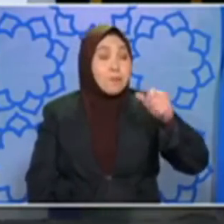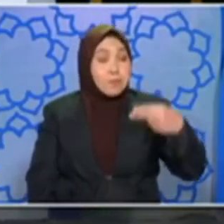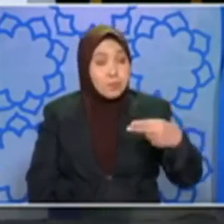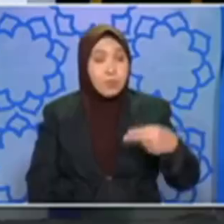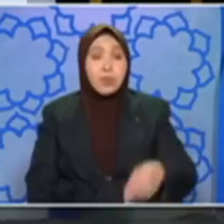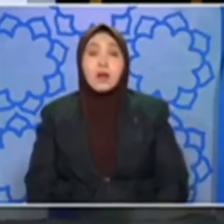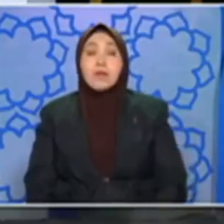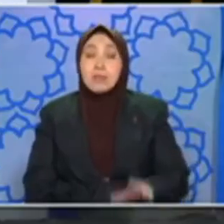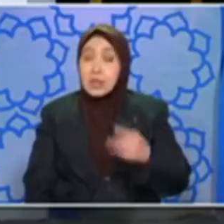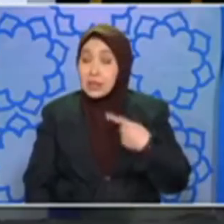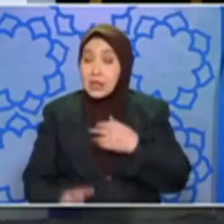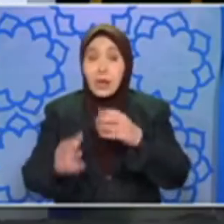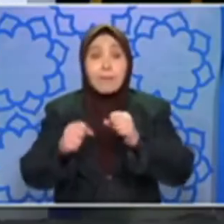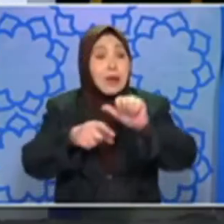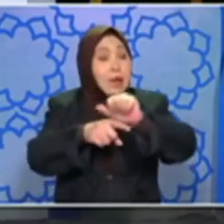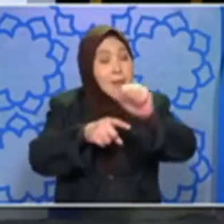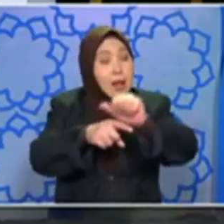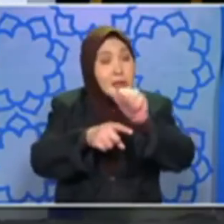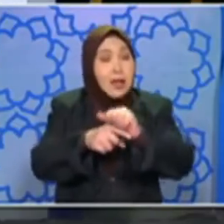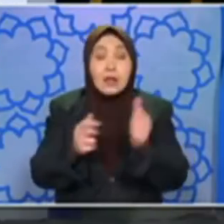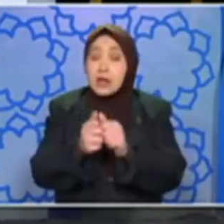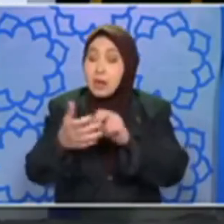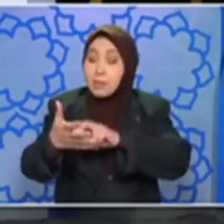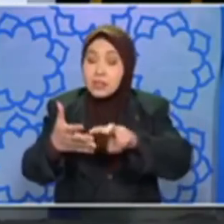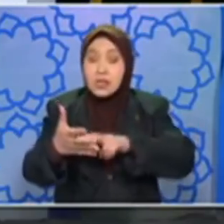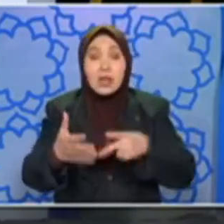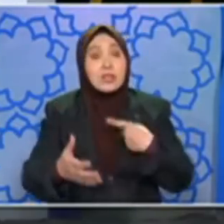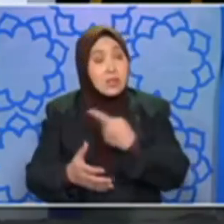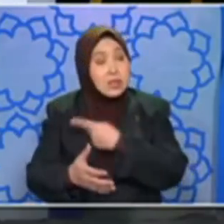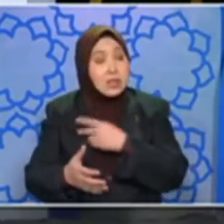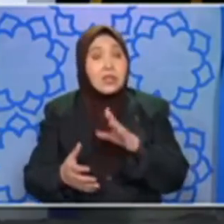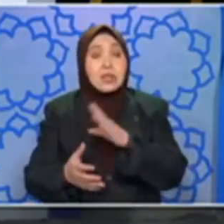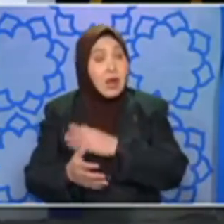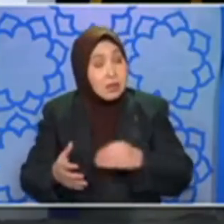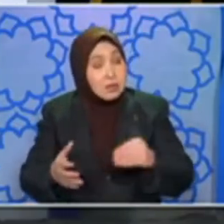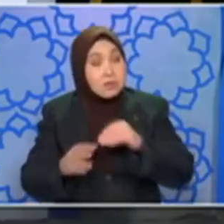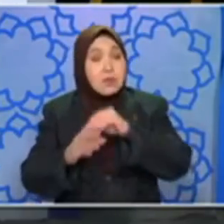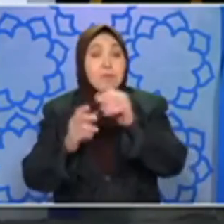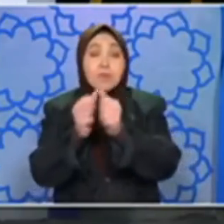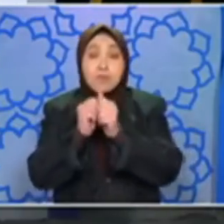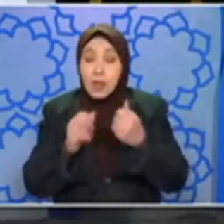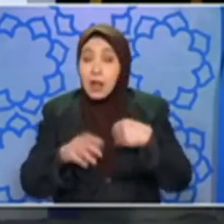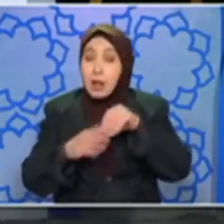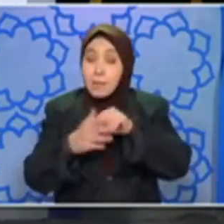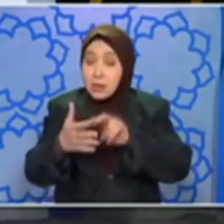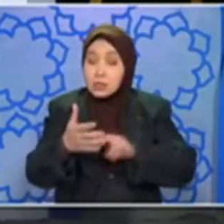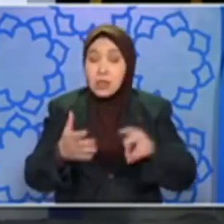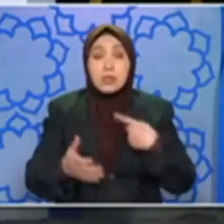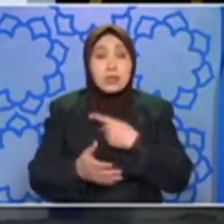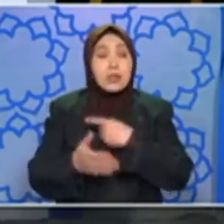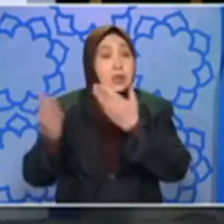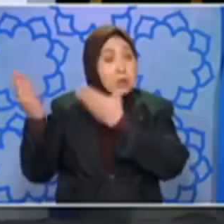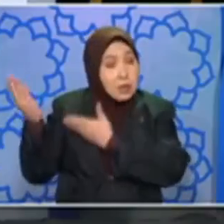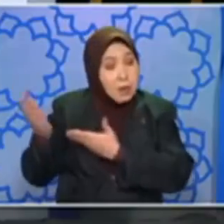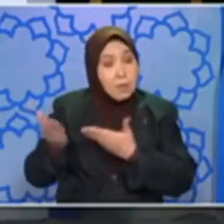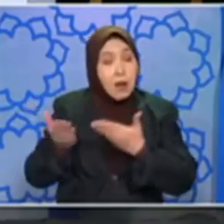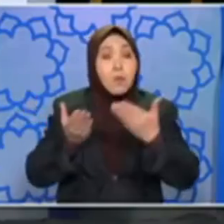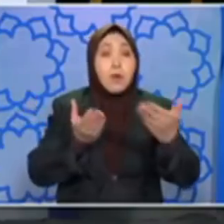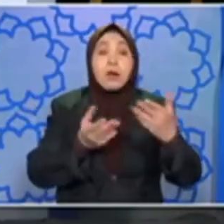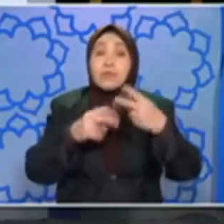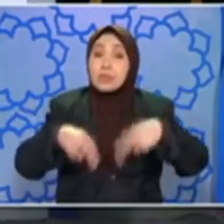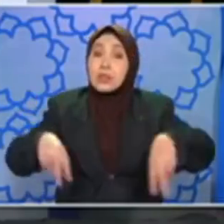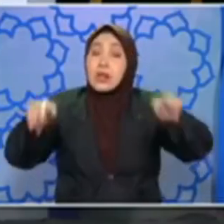dapat mengamalkannya ketika bacaan kita, dan sekaligus ya dalam bacaan kita ini Ustaz ya, kita nak bawakan juga